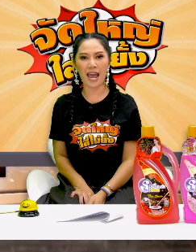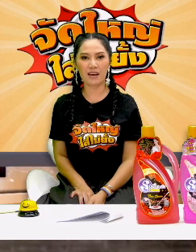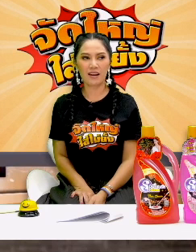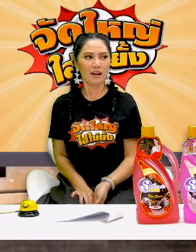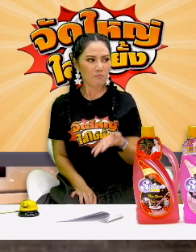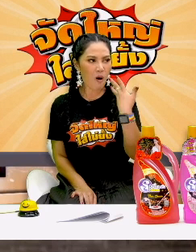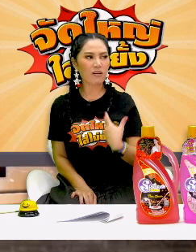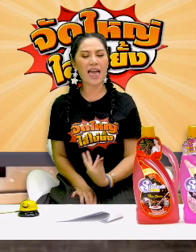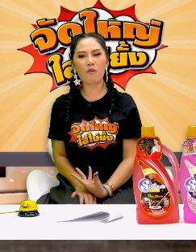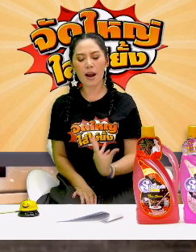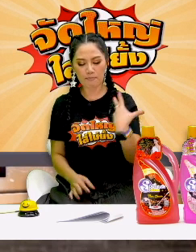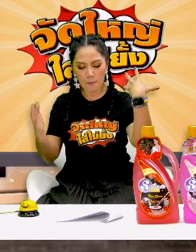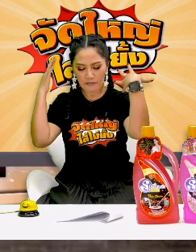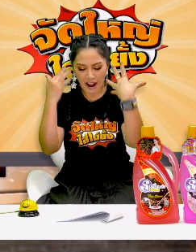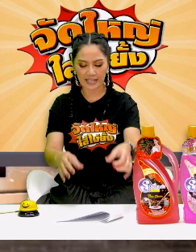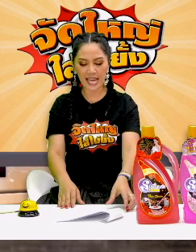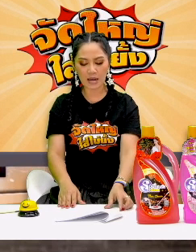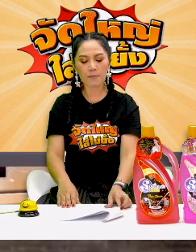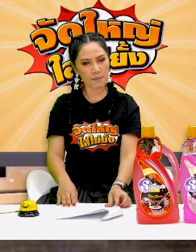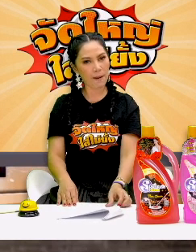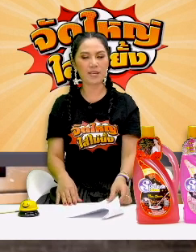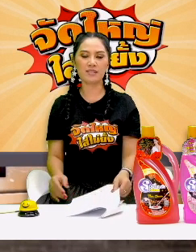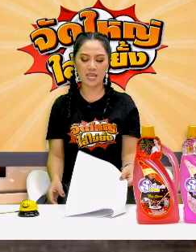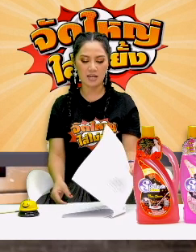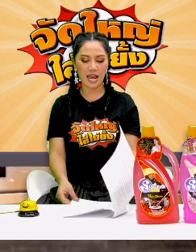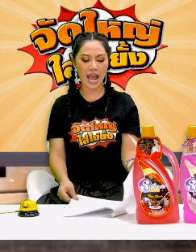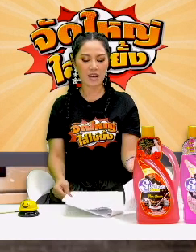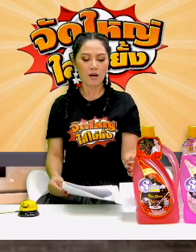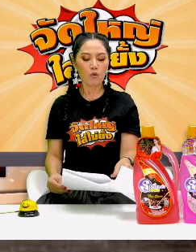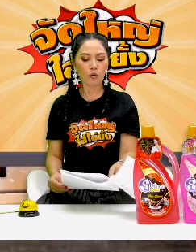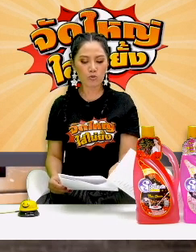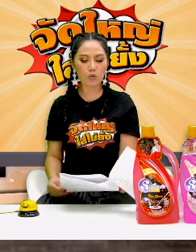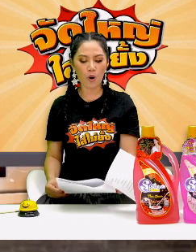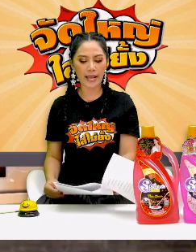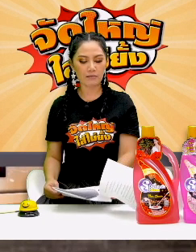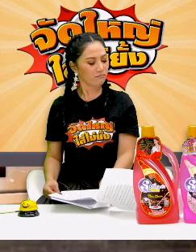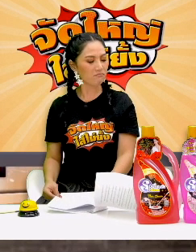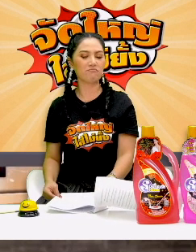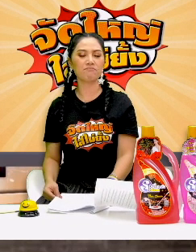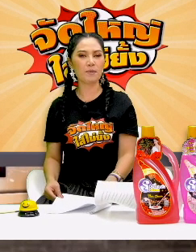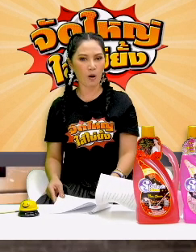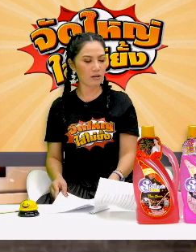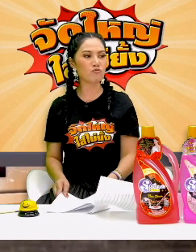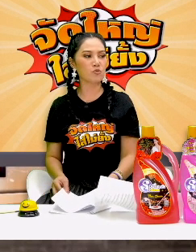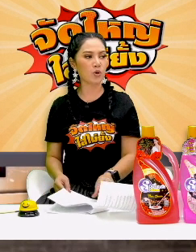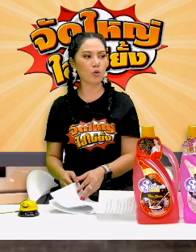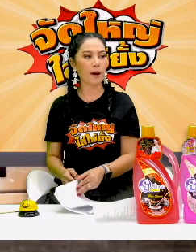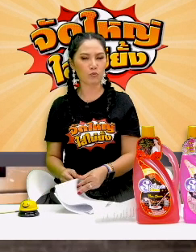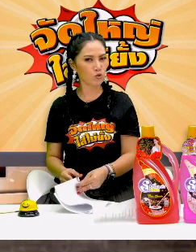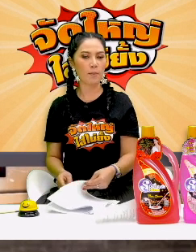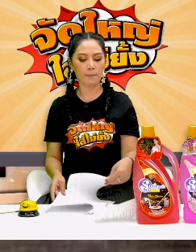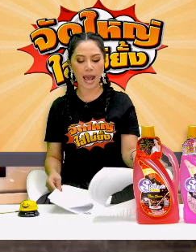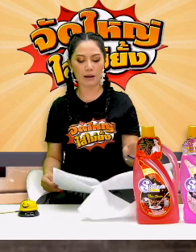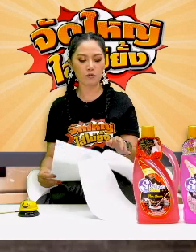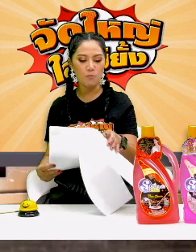ทเห็นไหมบอกแล้วว่าพอมันฝังใจแล้วมันเป็นแบบนี้จริงๆนะลูกสวยพี่บอกเลยหนูสวยหนูโตมาหนูต้